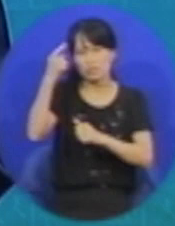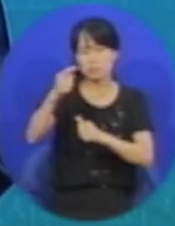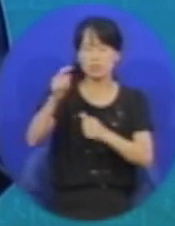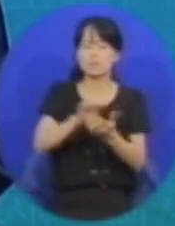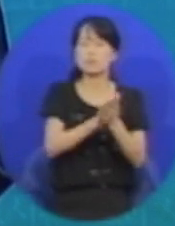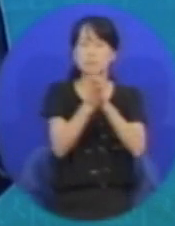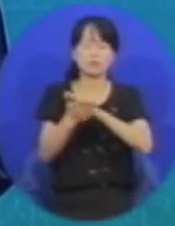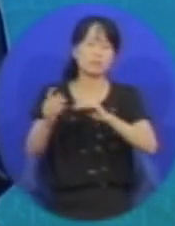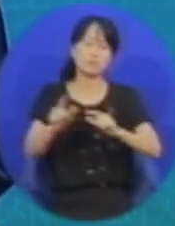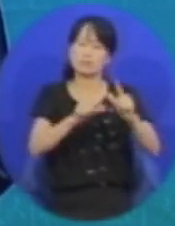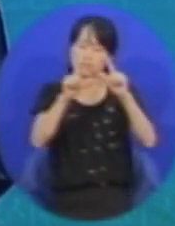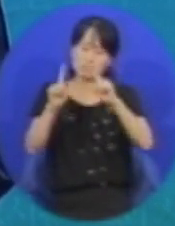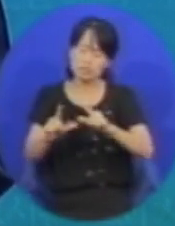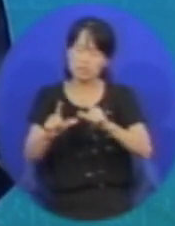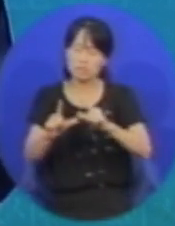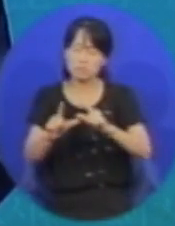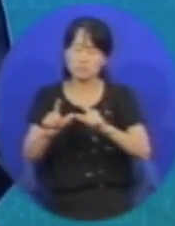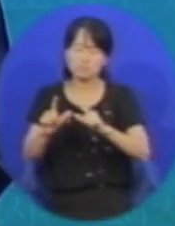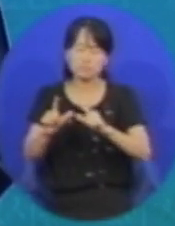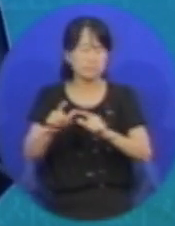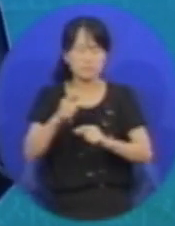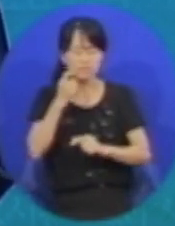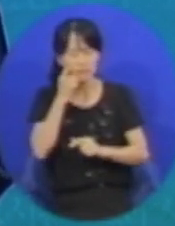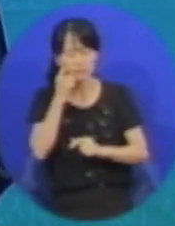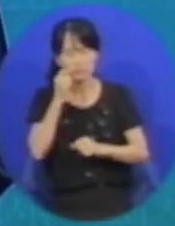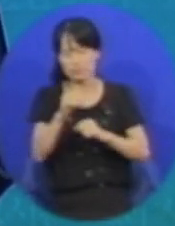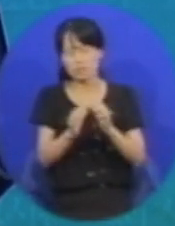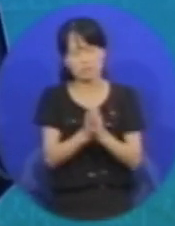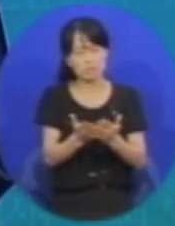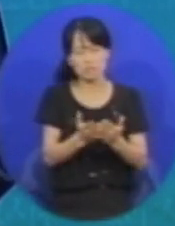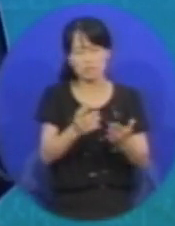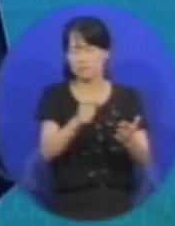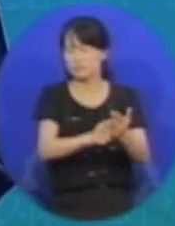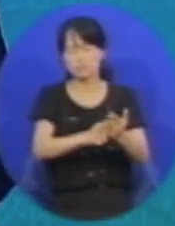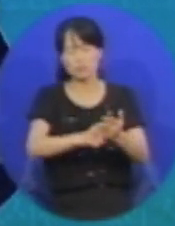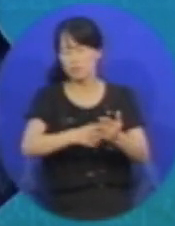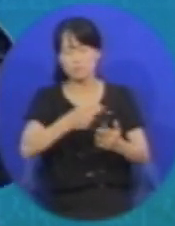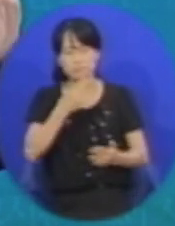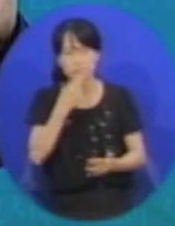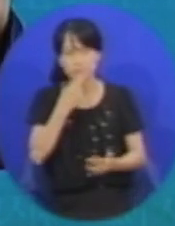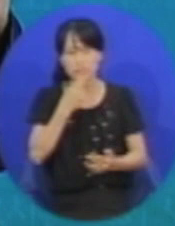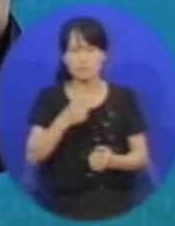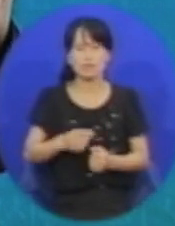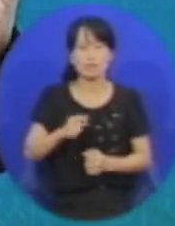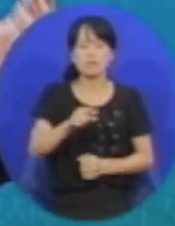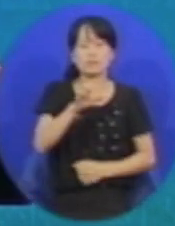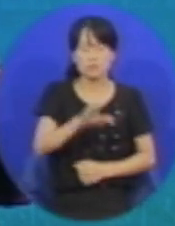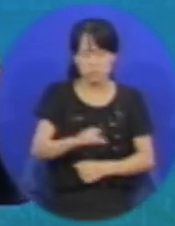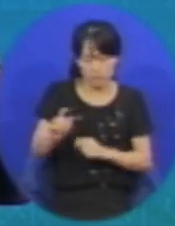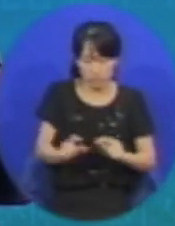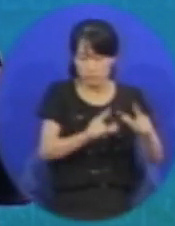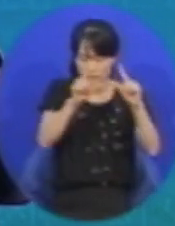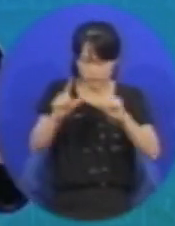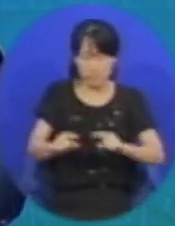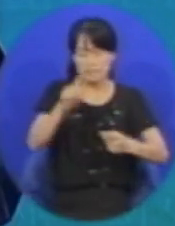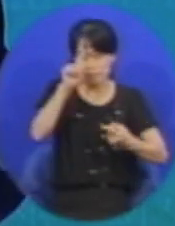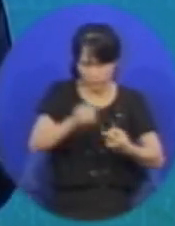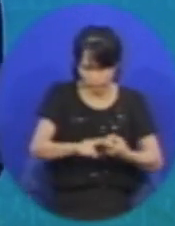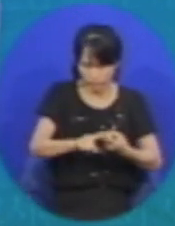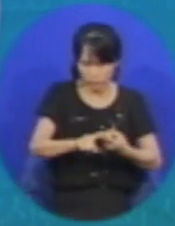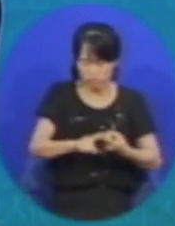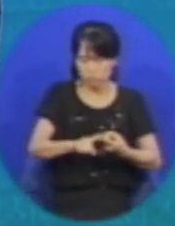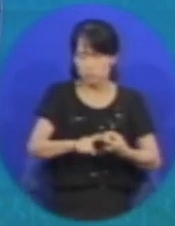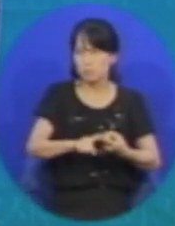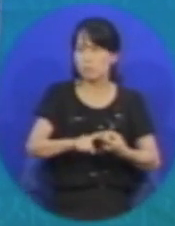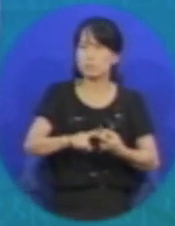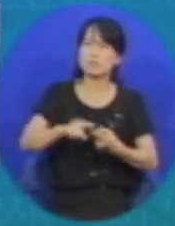살리라. 절대로 성경은 그렇게 이야기하고 있지 않습니다. 여기서 사라지는 것이 그대로